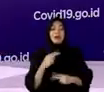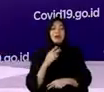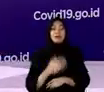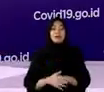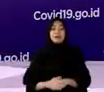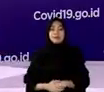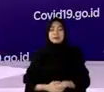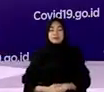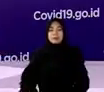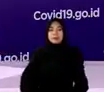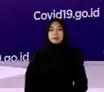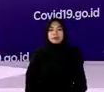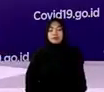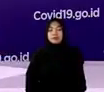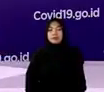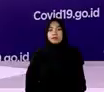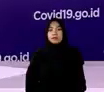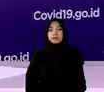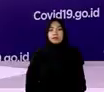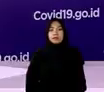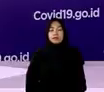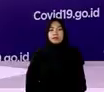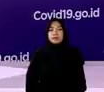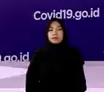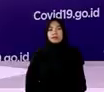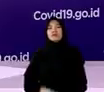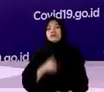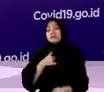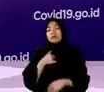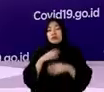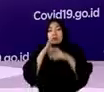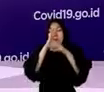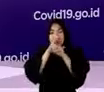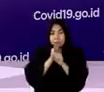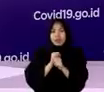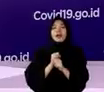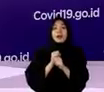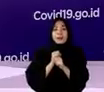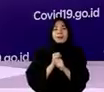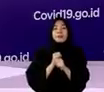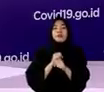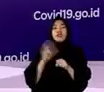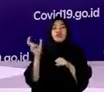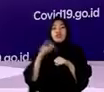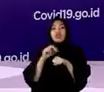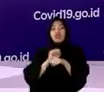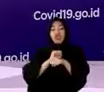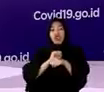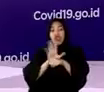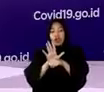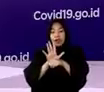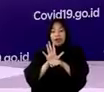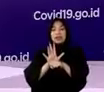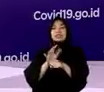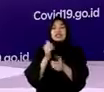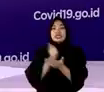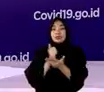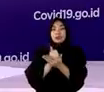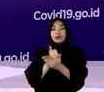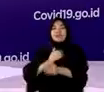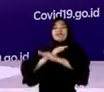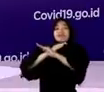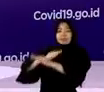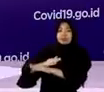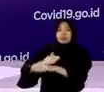Terlepas dari itu semua, saya berharap masyarakat dapat sepenuhnya mengerti bahwa COVID-19 itu sesungguhnya dapat